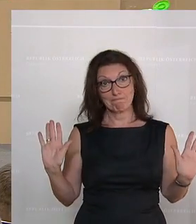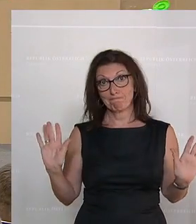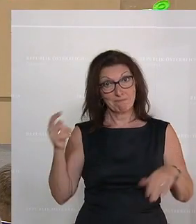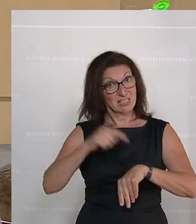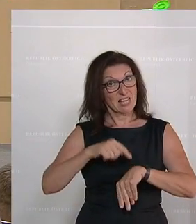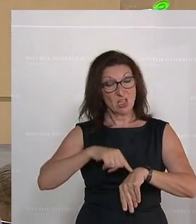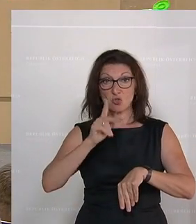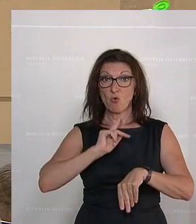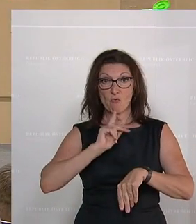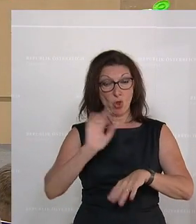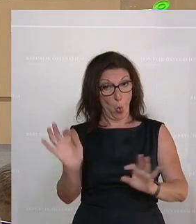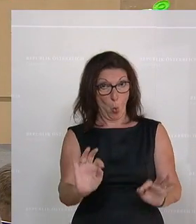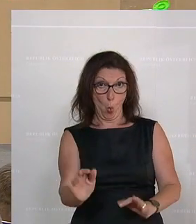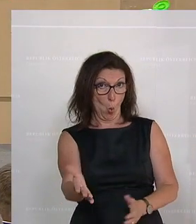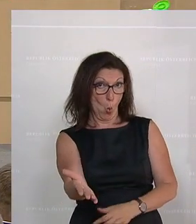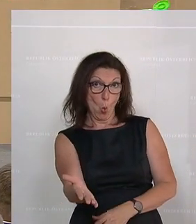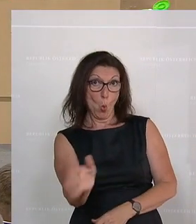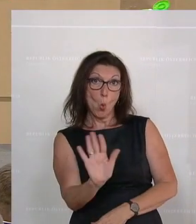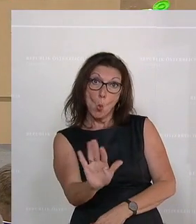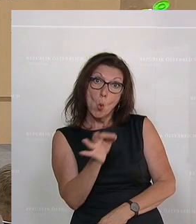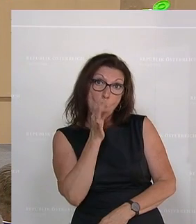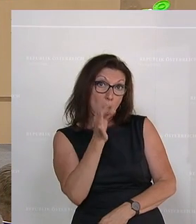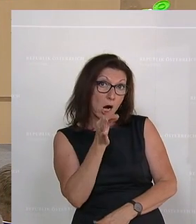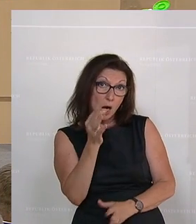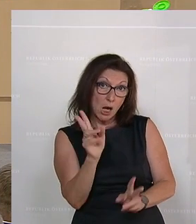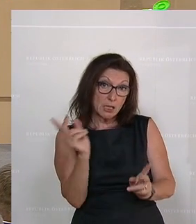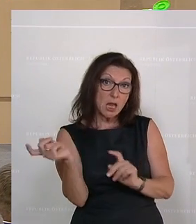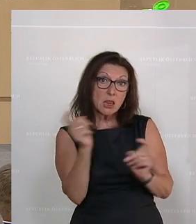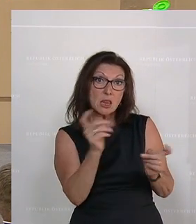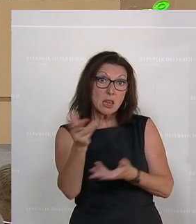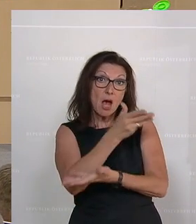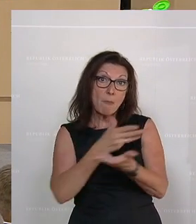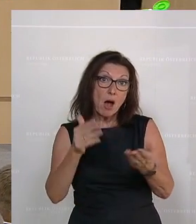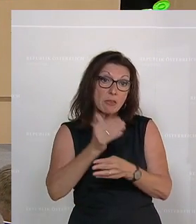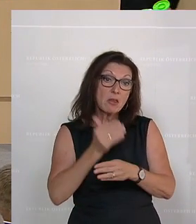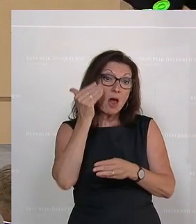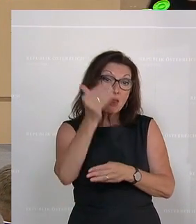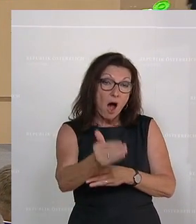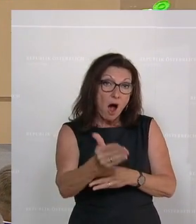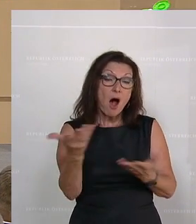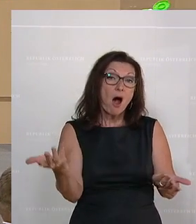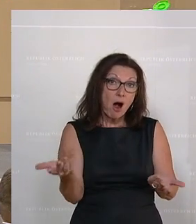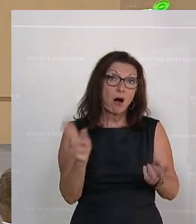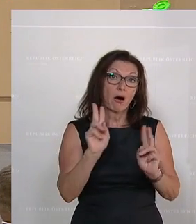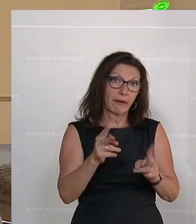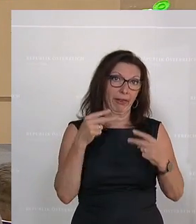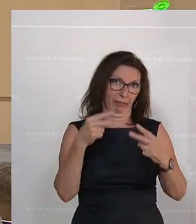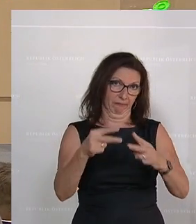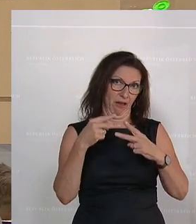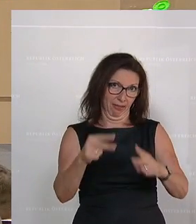aber oder sie können ja auch ihre rede nach der debatte um die anfragebeantwortung fortsetzen